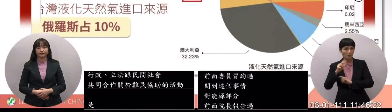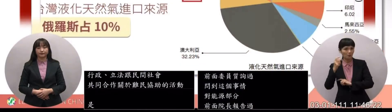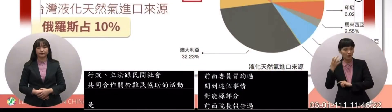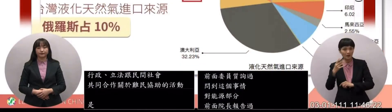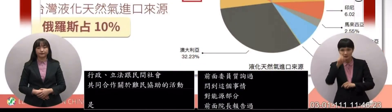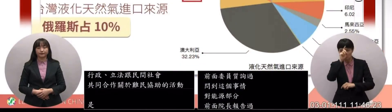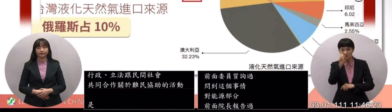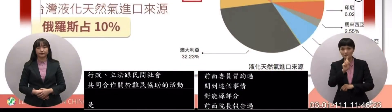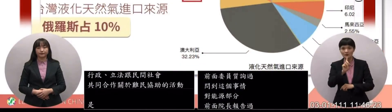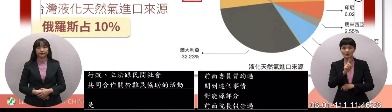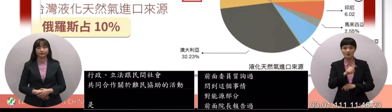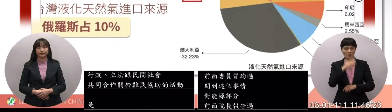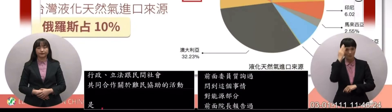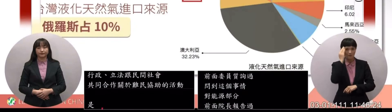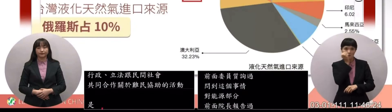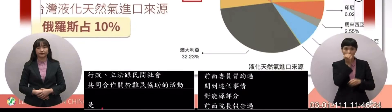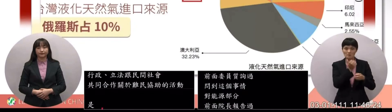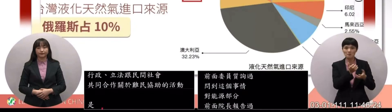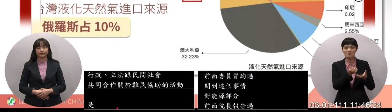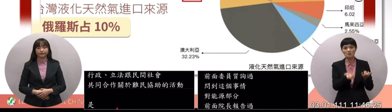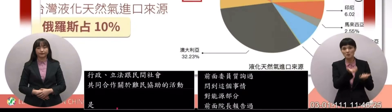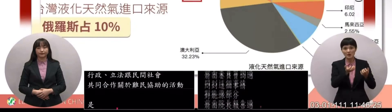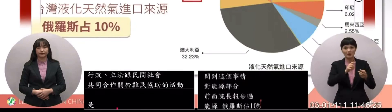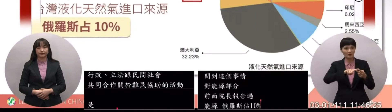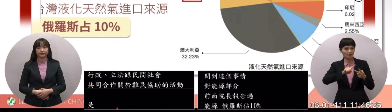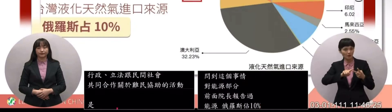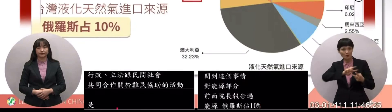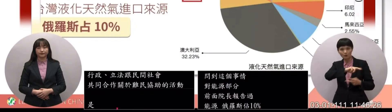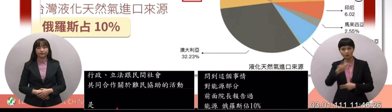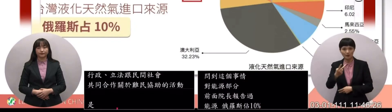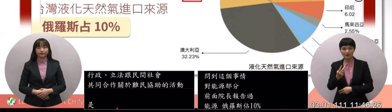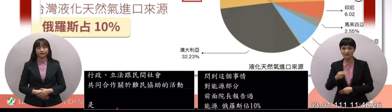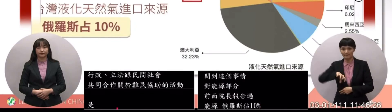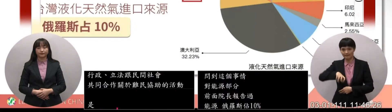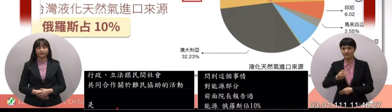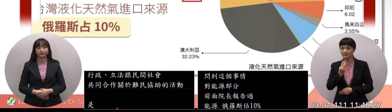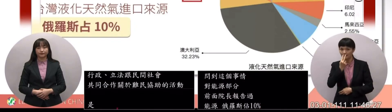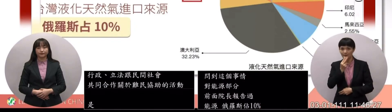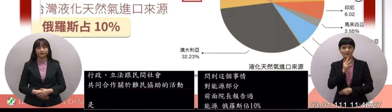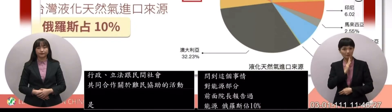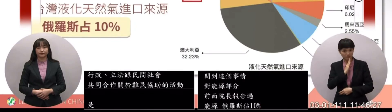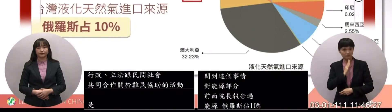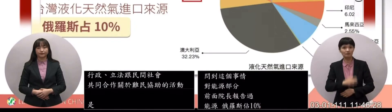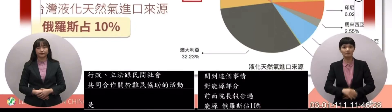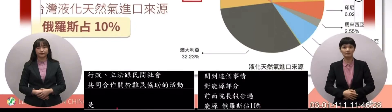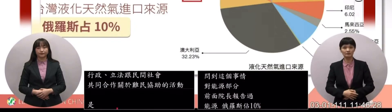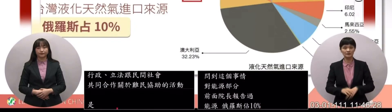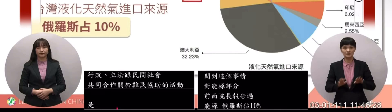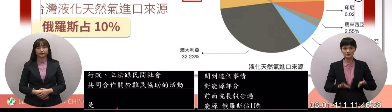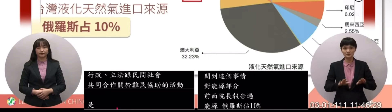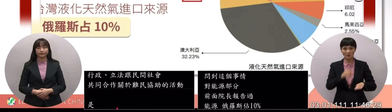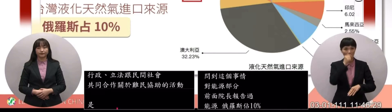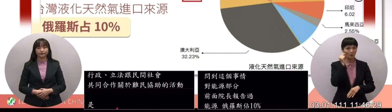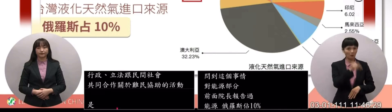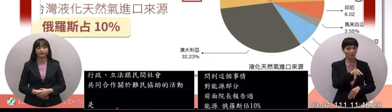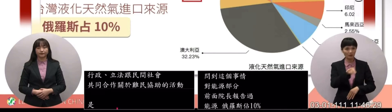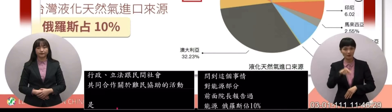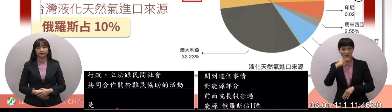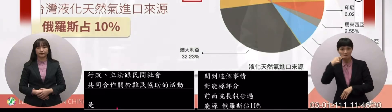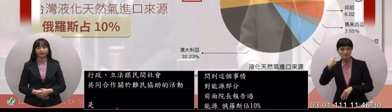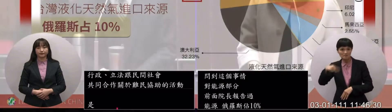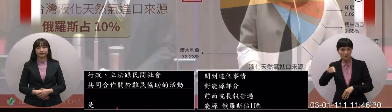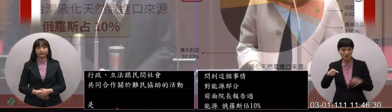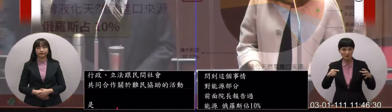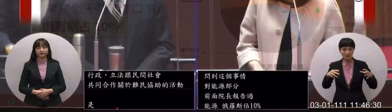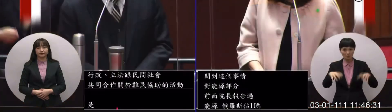嘛，好，逐步能够用这个天然气取代燃煤，所以。这个部分除了现在因应乌克兰跟俄罗斯这一次的